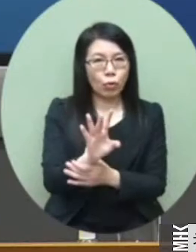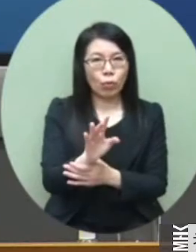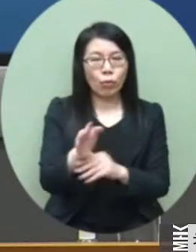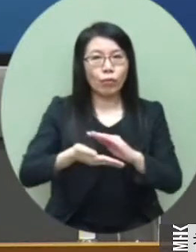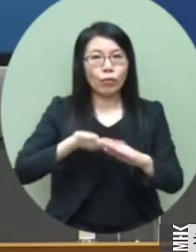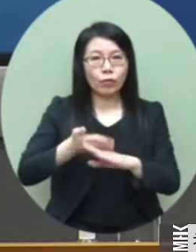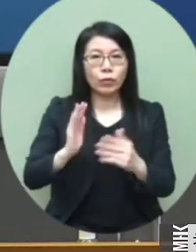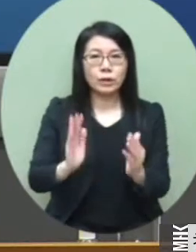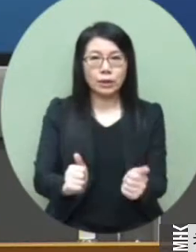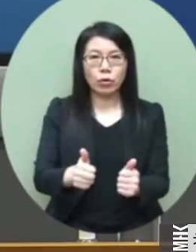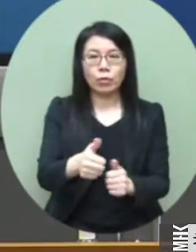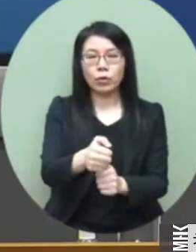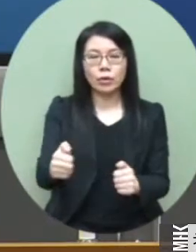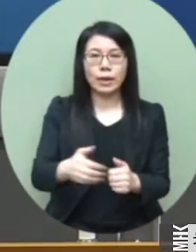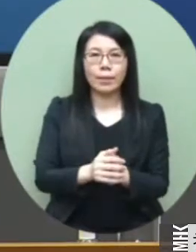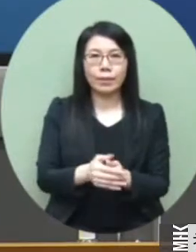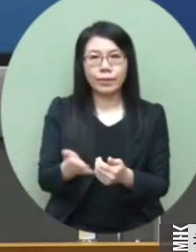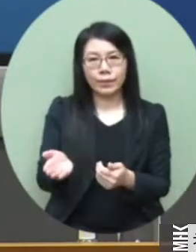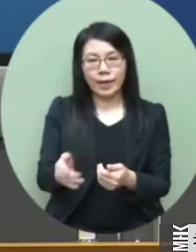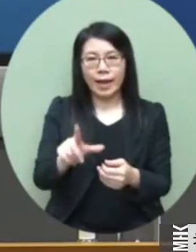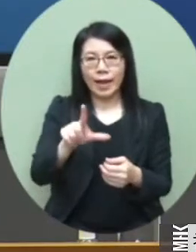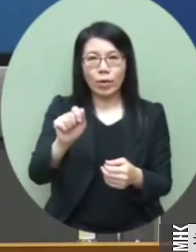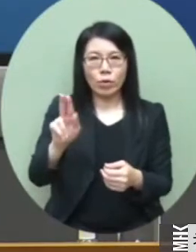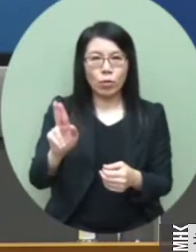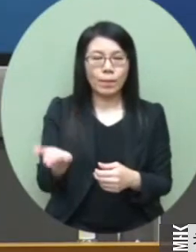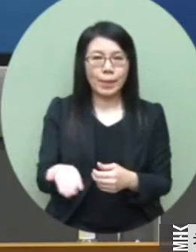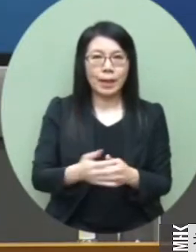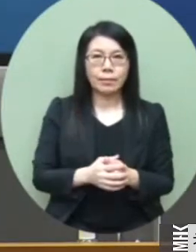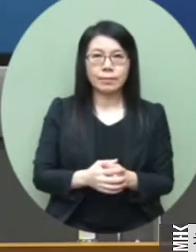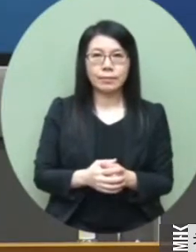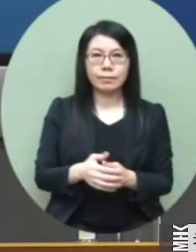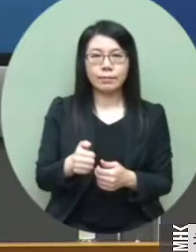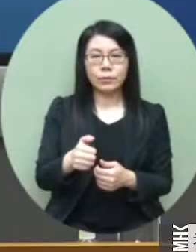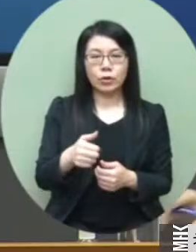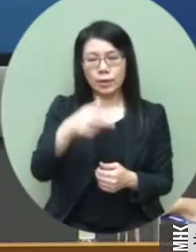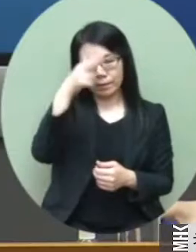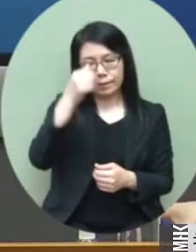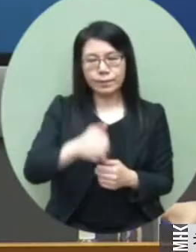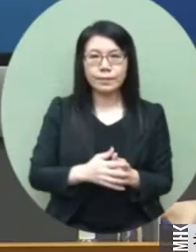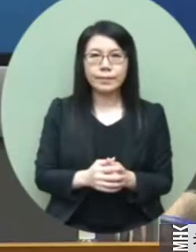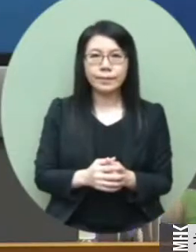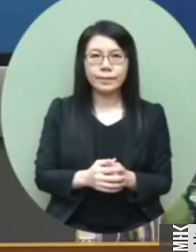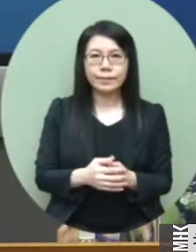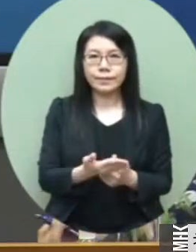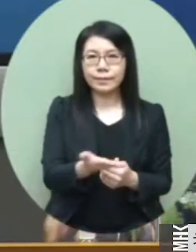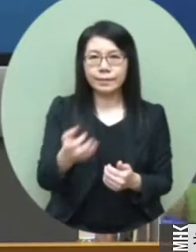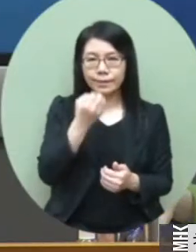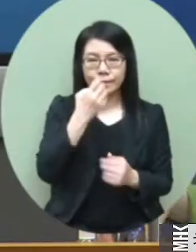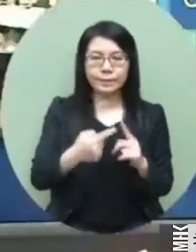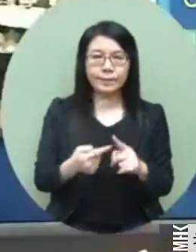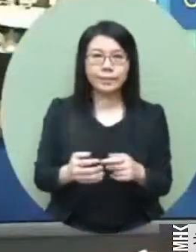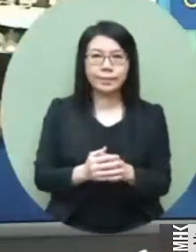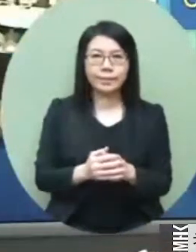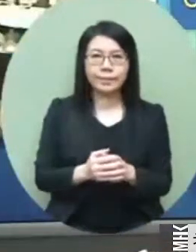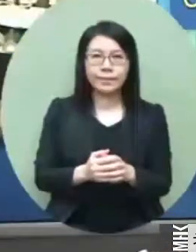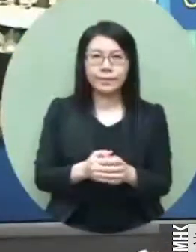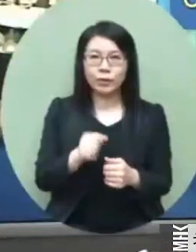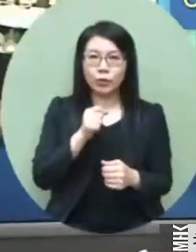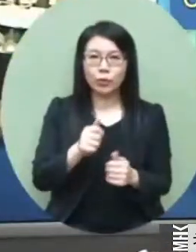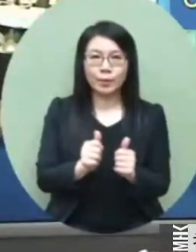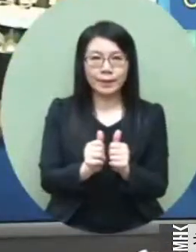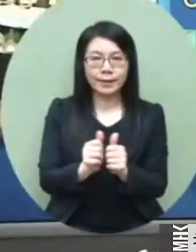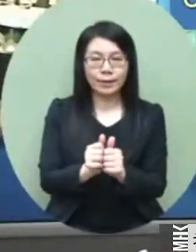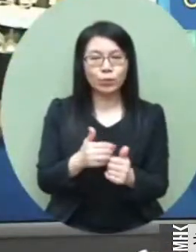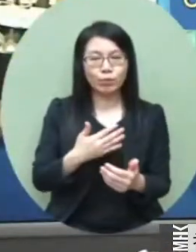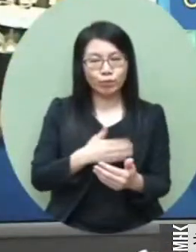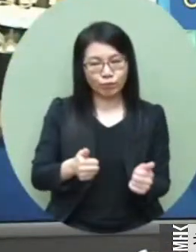態嚇。多謝。 好，請劉處長。 多謝行政長官。各位市民、各位傳媒嘅朋友